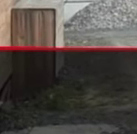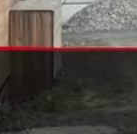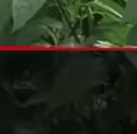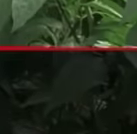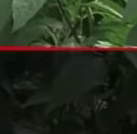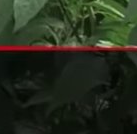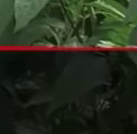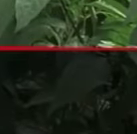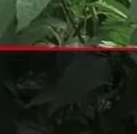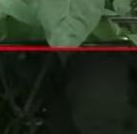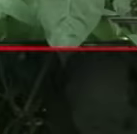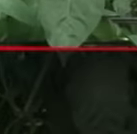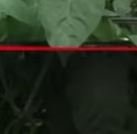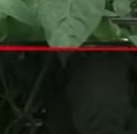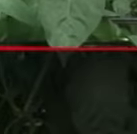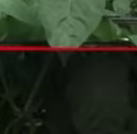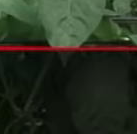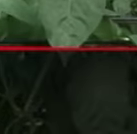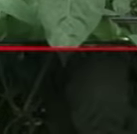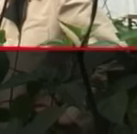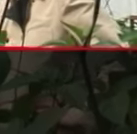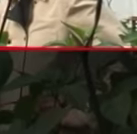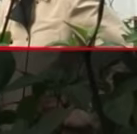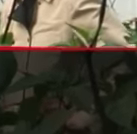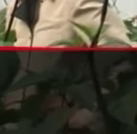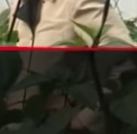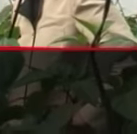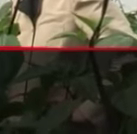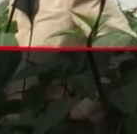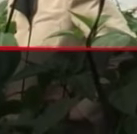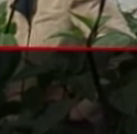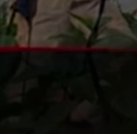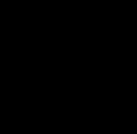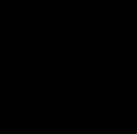urtebete energia berriztagarriak erabiltzen hasi ziren negutegi batzuk ikustera.